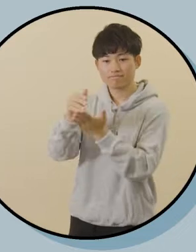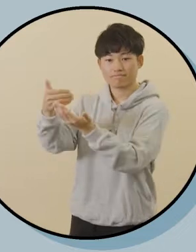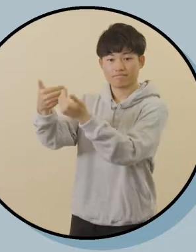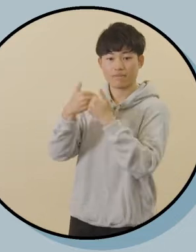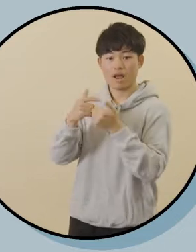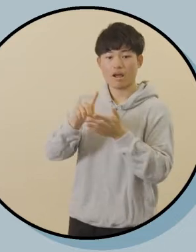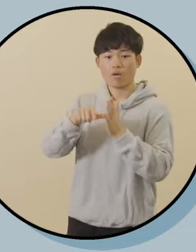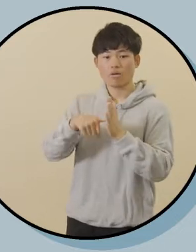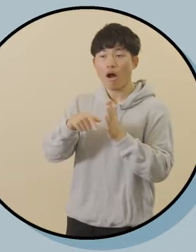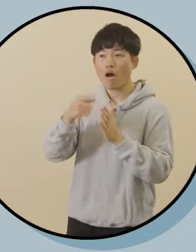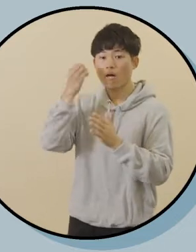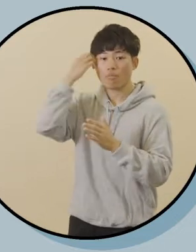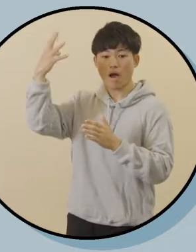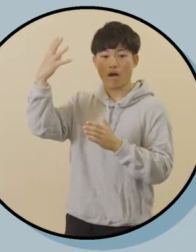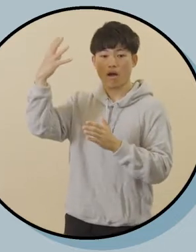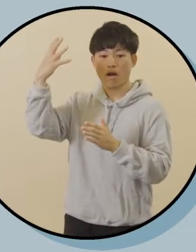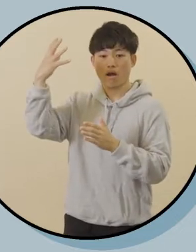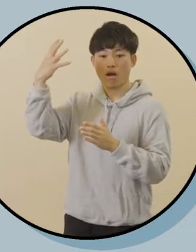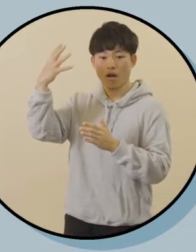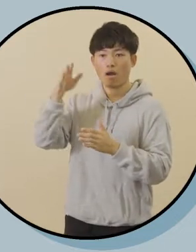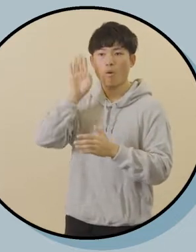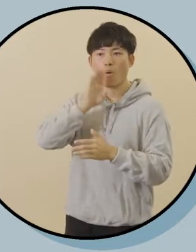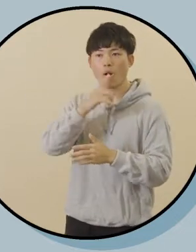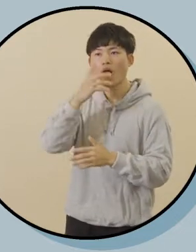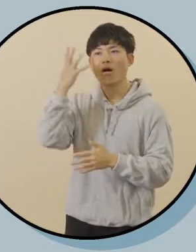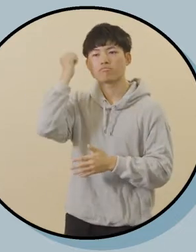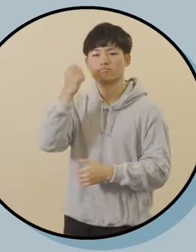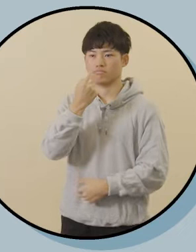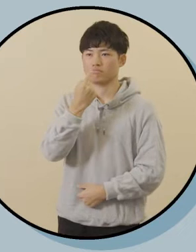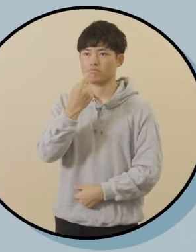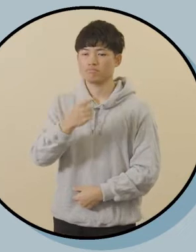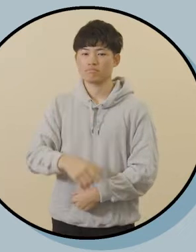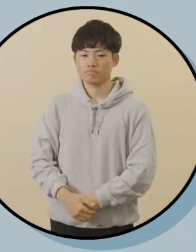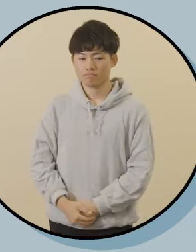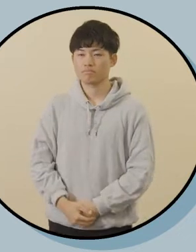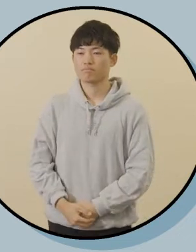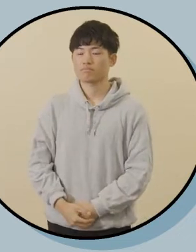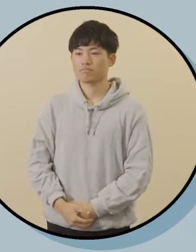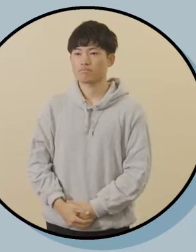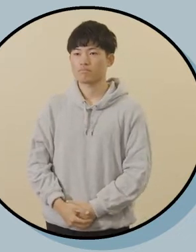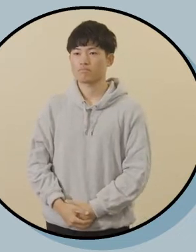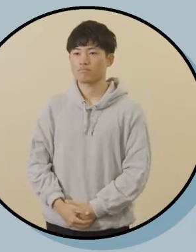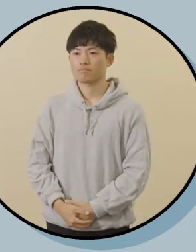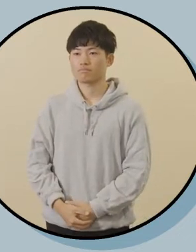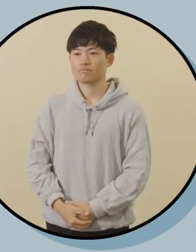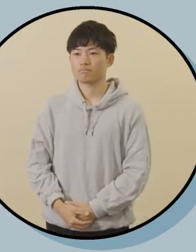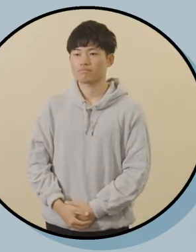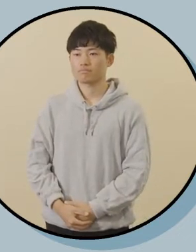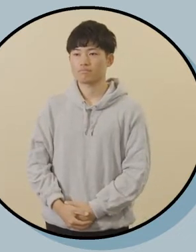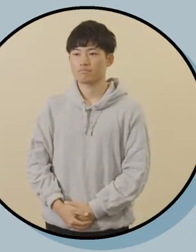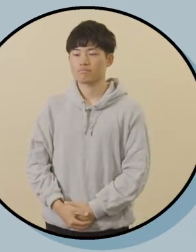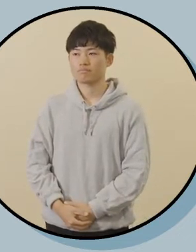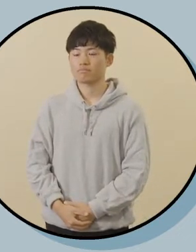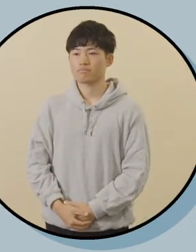そのモルメタモの話を最初いただいたときはもう、なんかその場でパッとイメージができたっていう印象